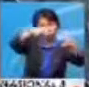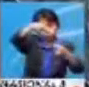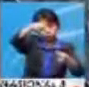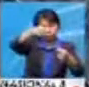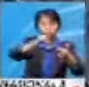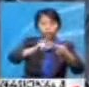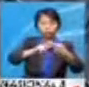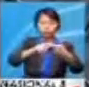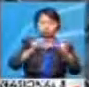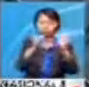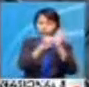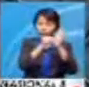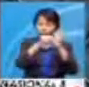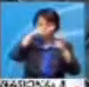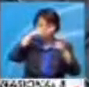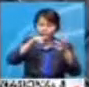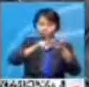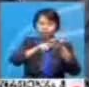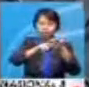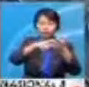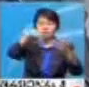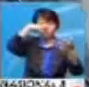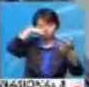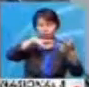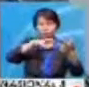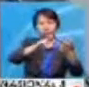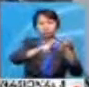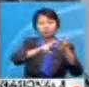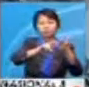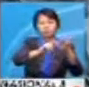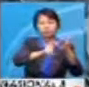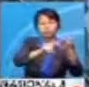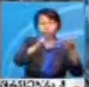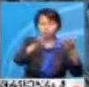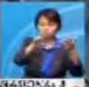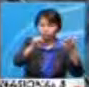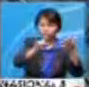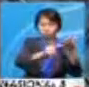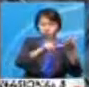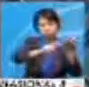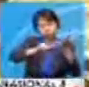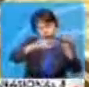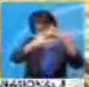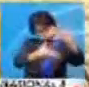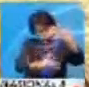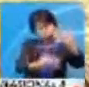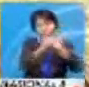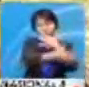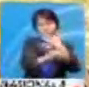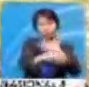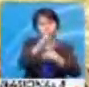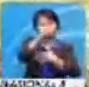di Bangkok, di Astana, di London, di Manchester dan sebagainya.